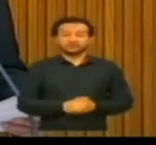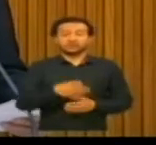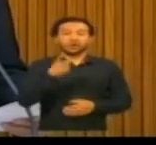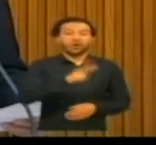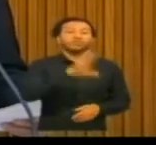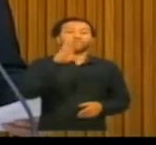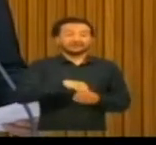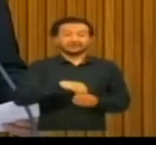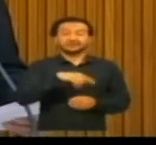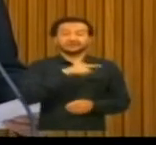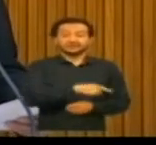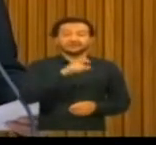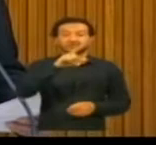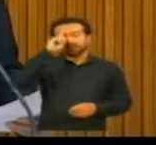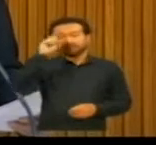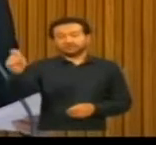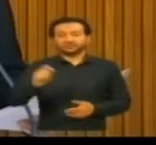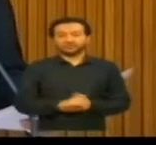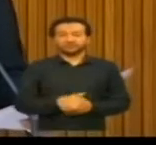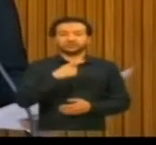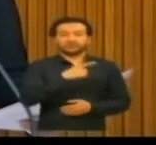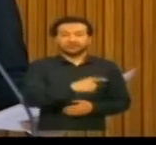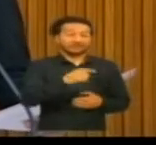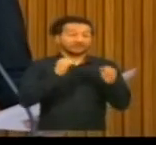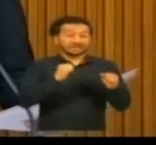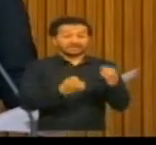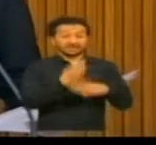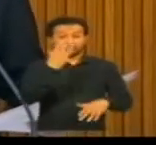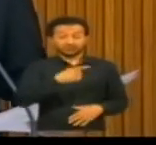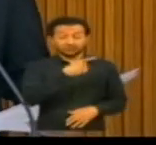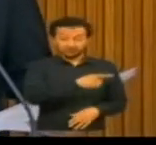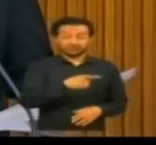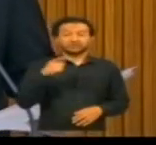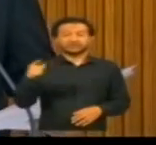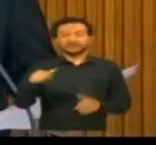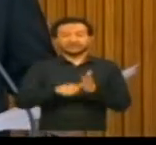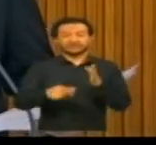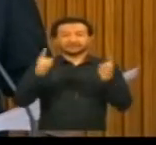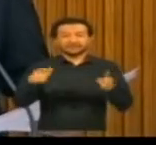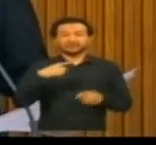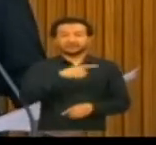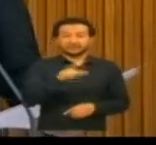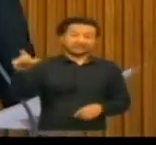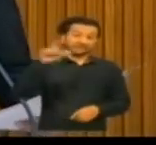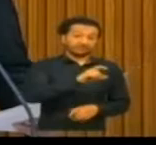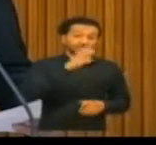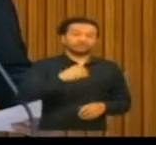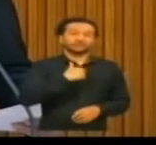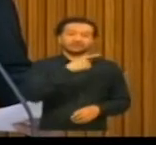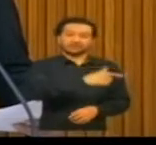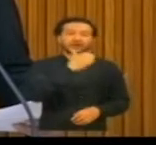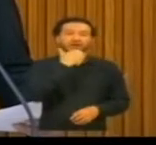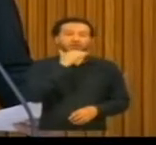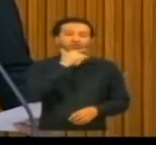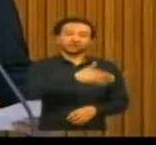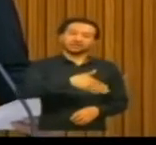Ölmemen için CİMER'e başvuracaksın. Sağ kalırsan diyor. Sağ kalırsan bu arada, eğer cevap gelirse biz seni yurt dışına o